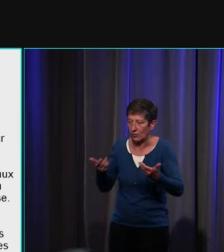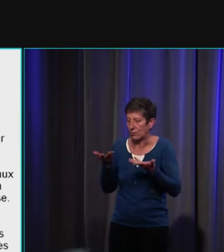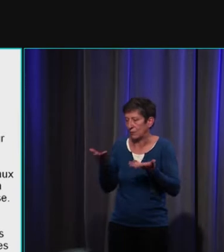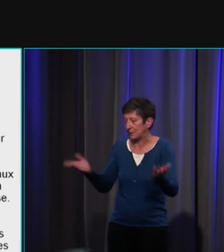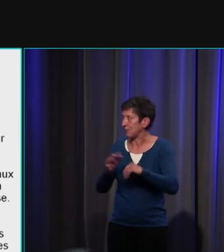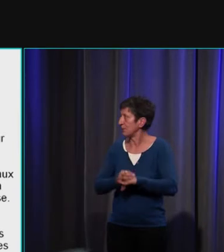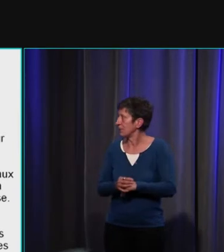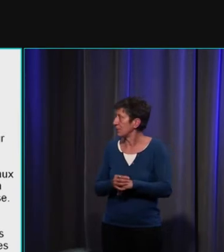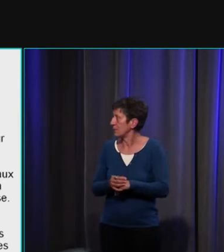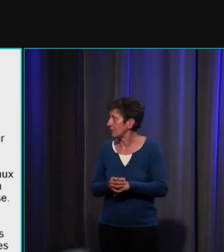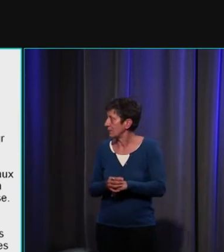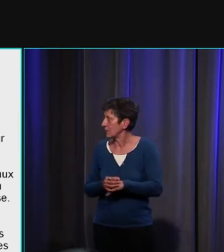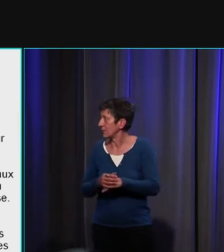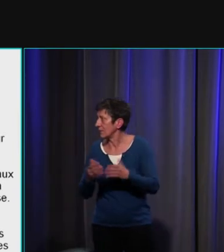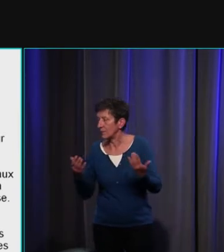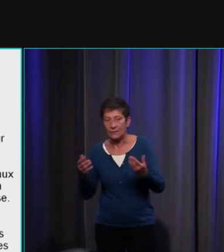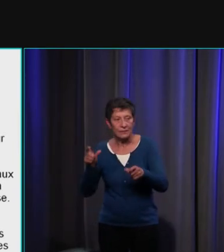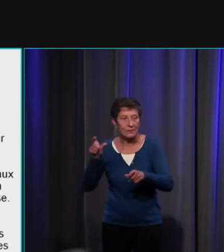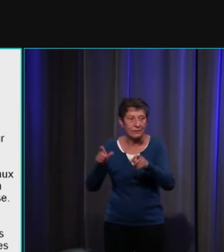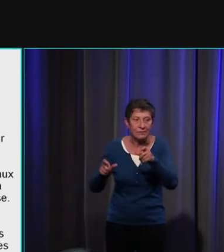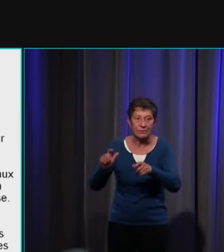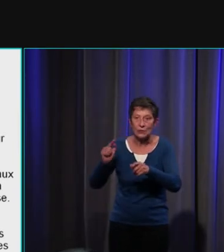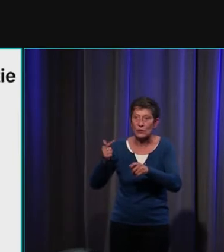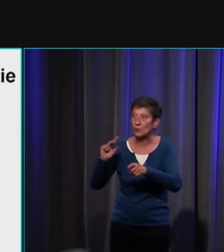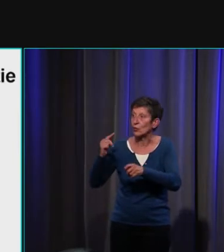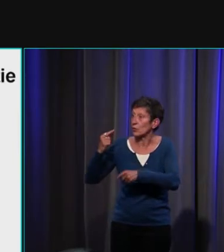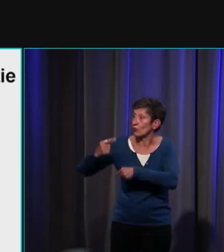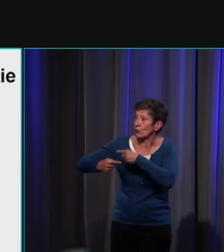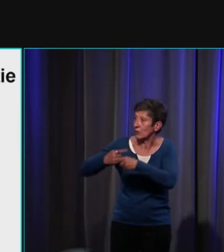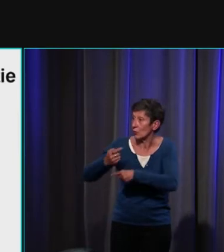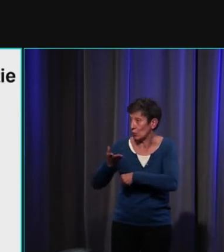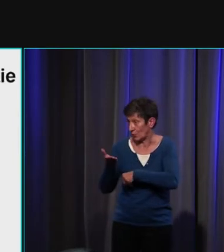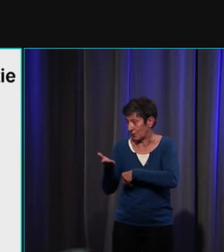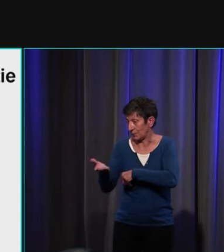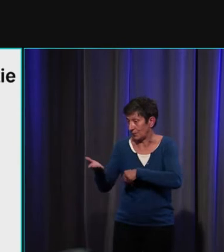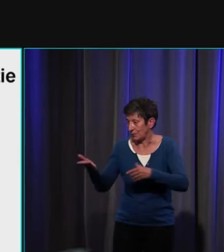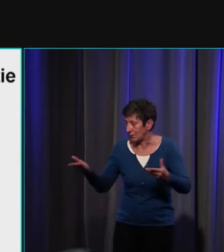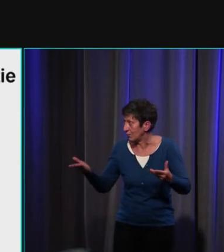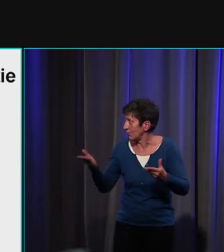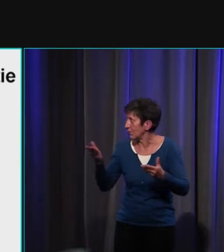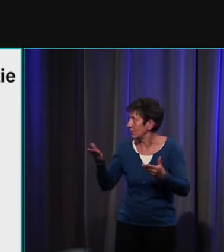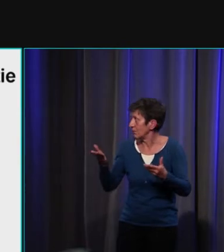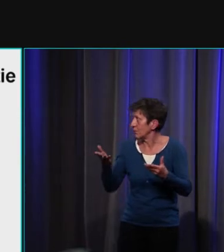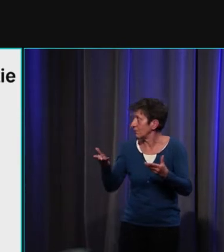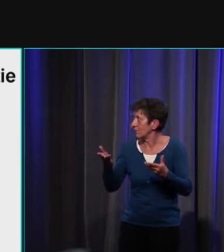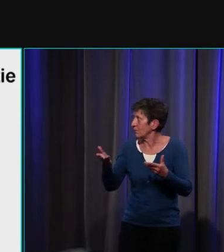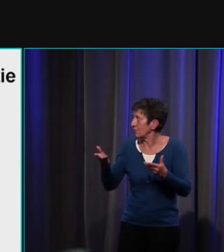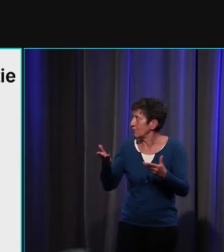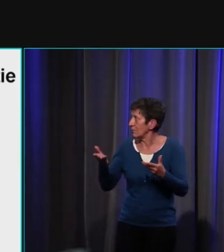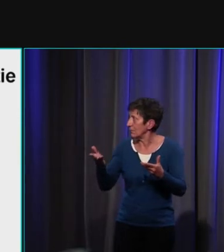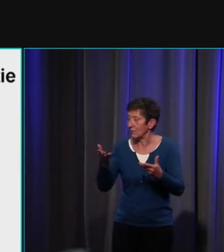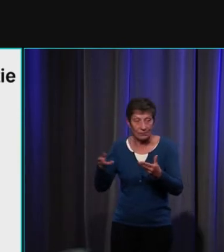ces gens de la seconde de la troisième génération ils sont complètement à côté de leurs